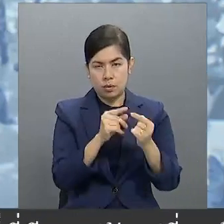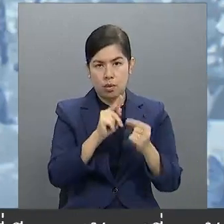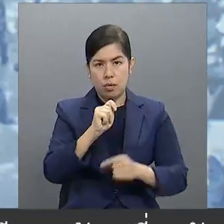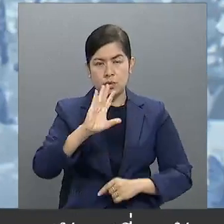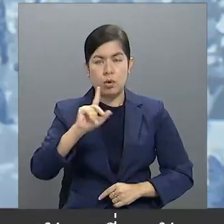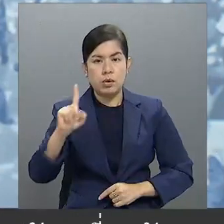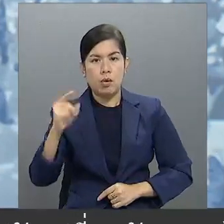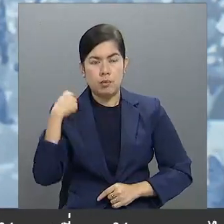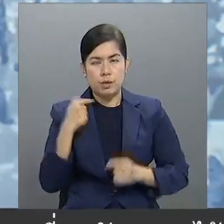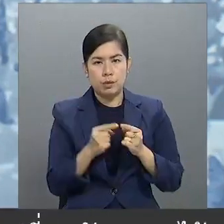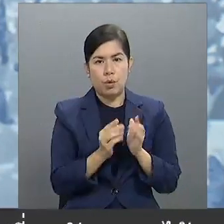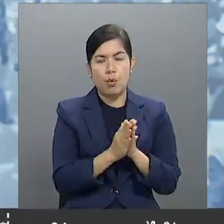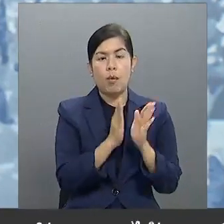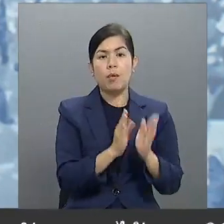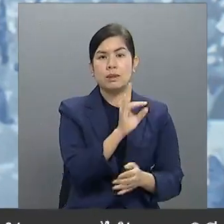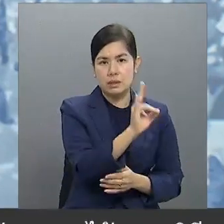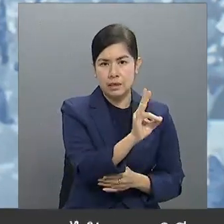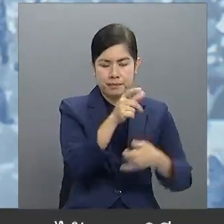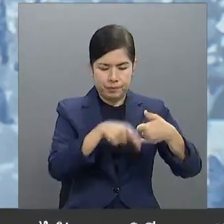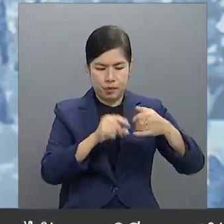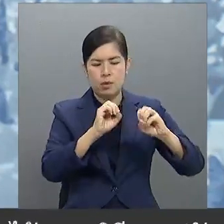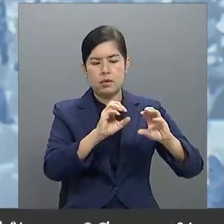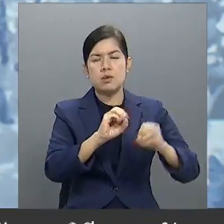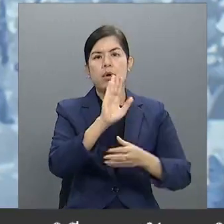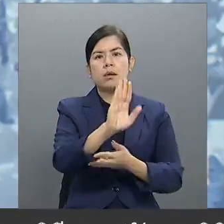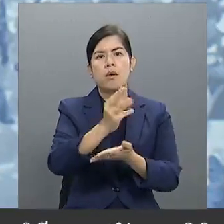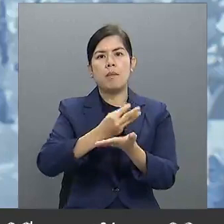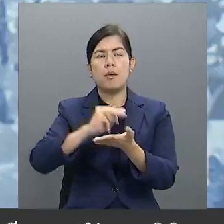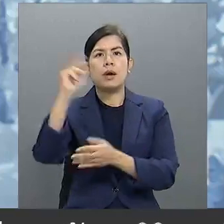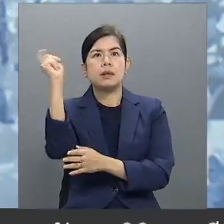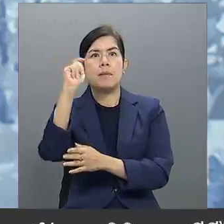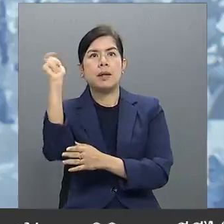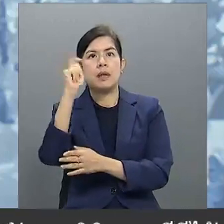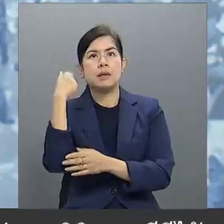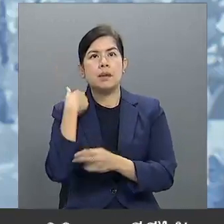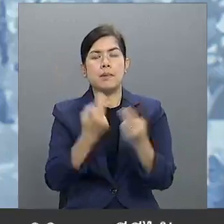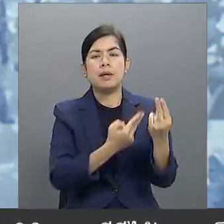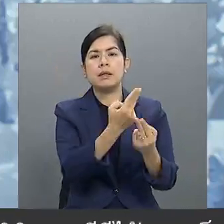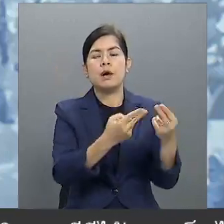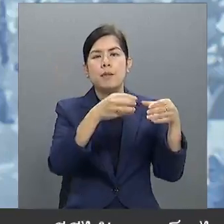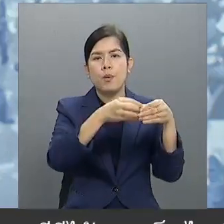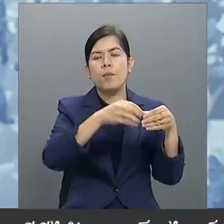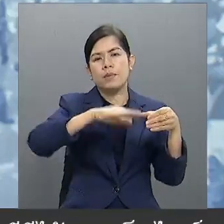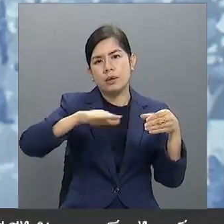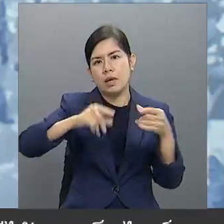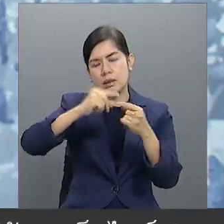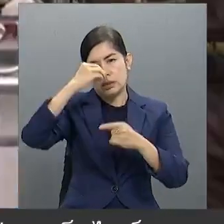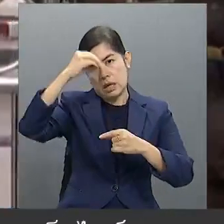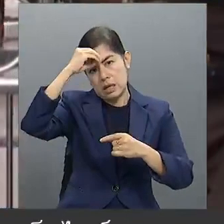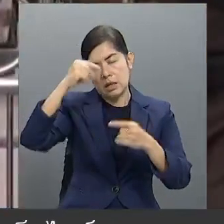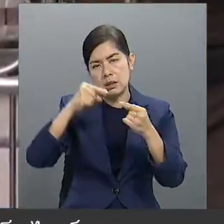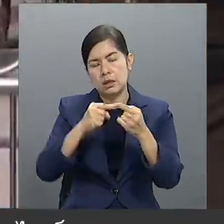อาจารย์คณะสังคมวิทยามหาวิทยาลัยธรรมศาสตร์นั้นจะไปเยี่ยมนักศึกษาแกนนำผู้ชุมนุมที่ศาลไม่ให้ประกันตัวค่ะ